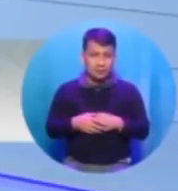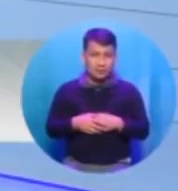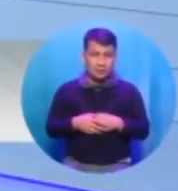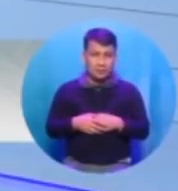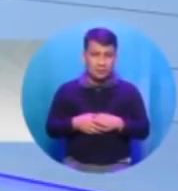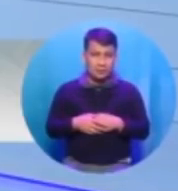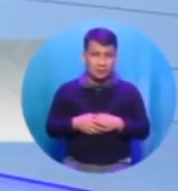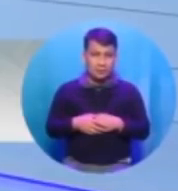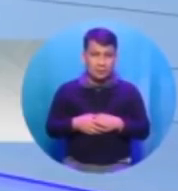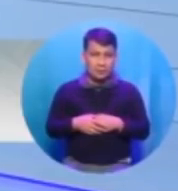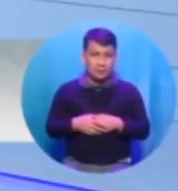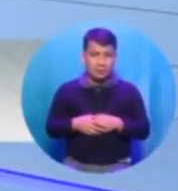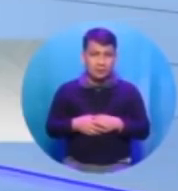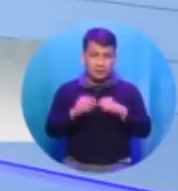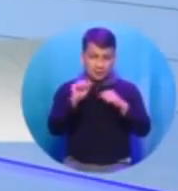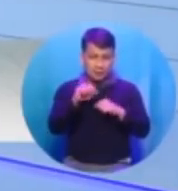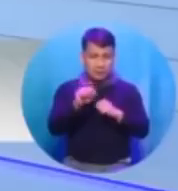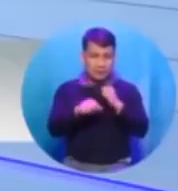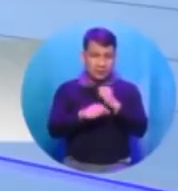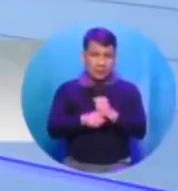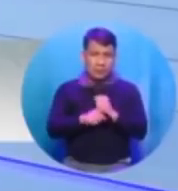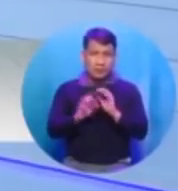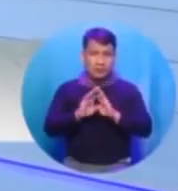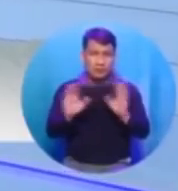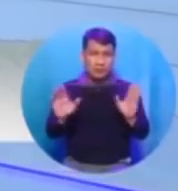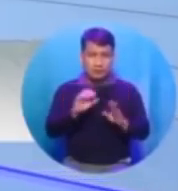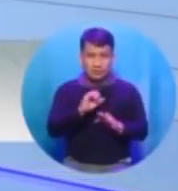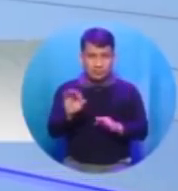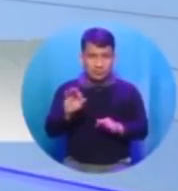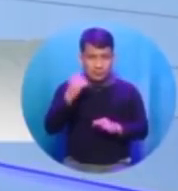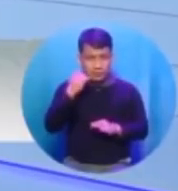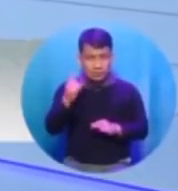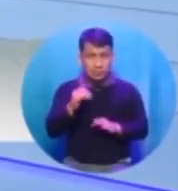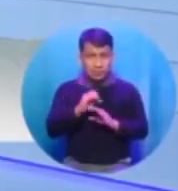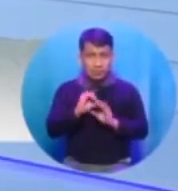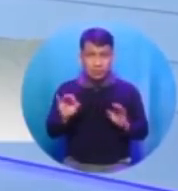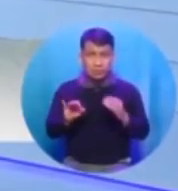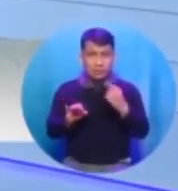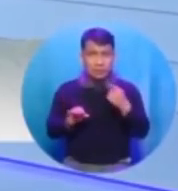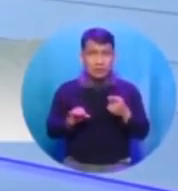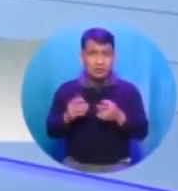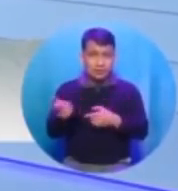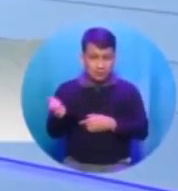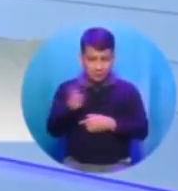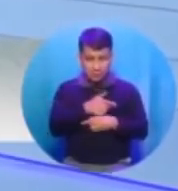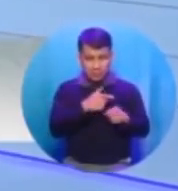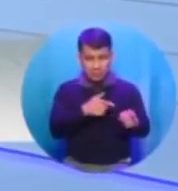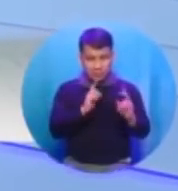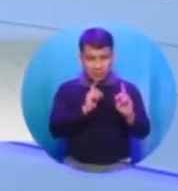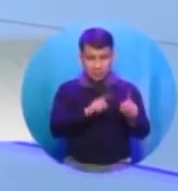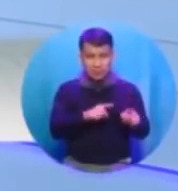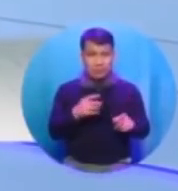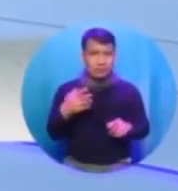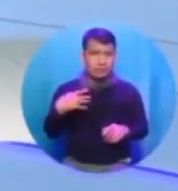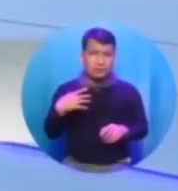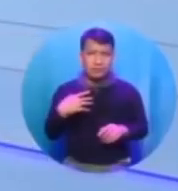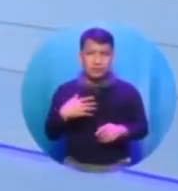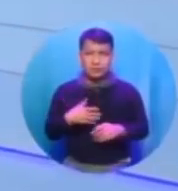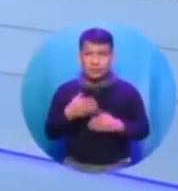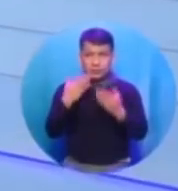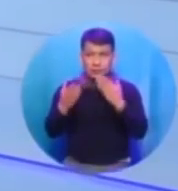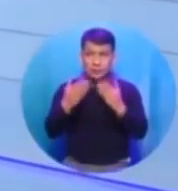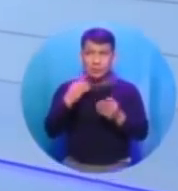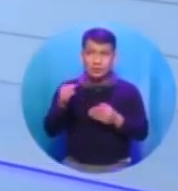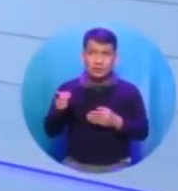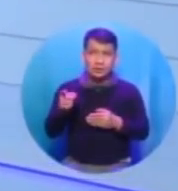likod po ng Iglesia ni Cristo. Sige po. Huwag niyo po ibabaw ang telepono, Nay. Nay, sasaloy po kayo ng isang reporter namin. Huwag niyo ibabaw ang telepono. Salamat